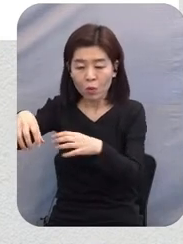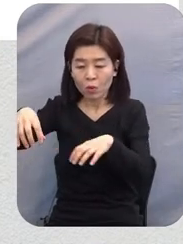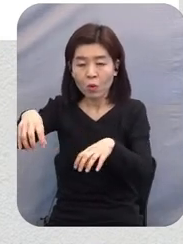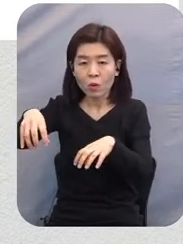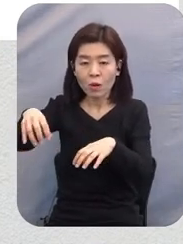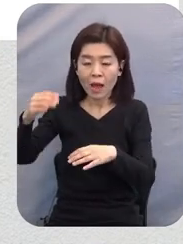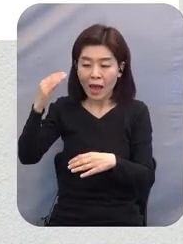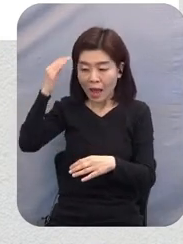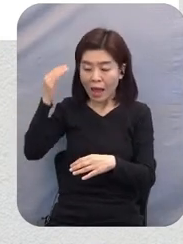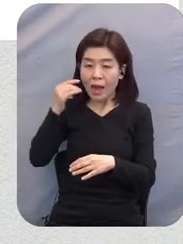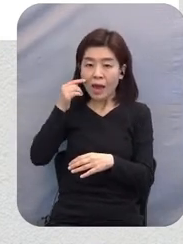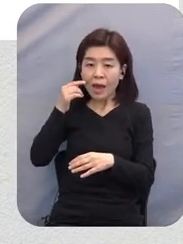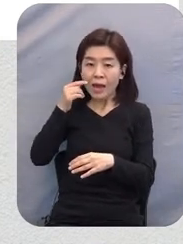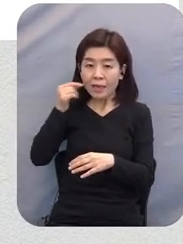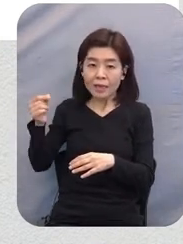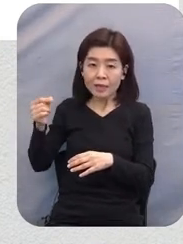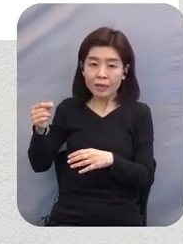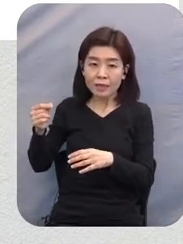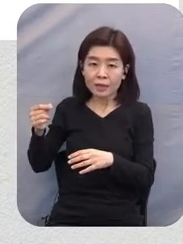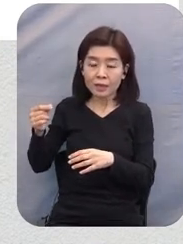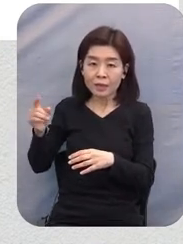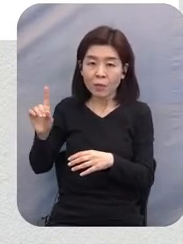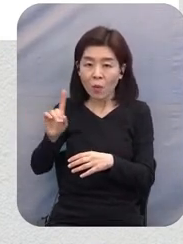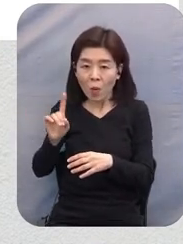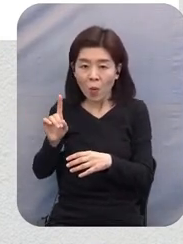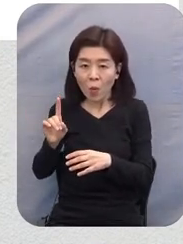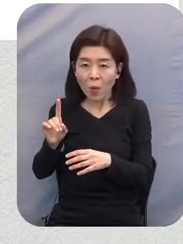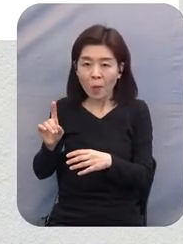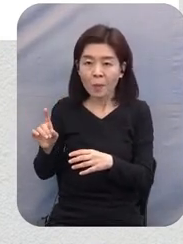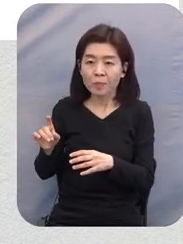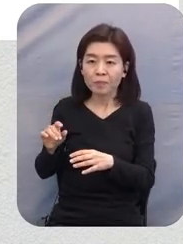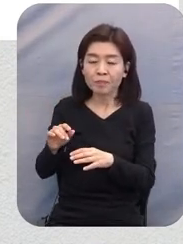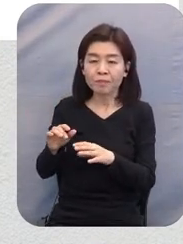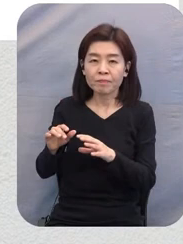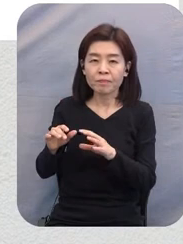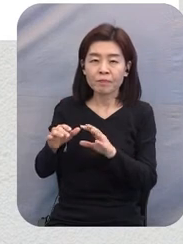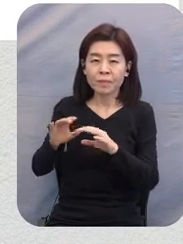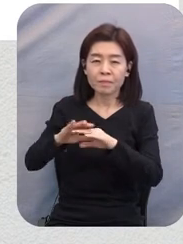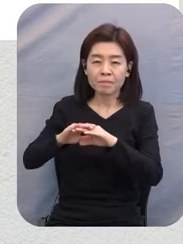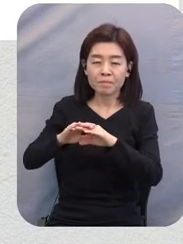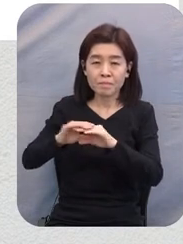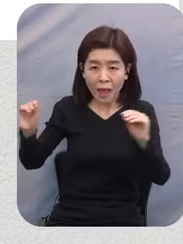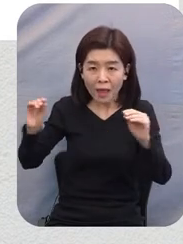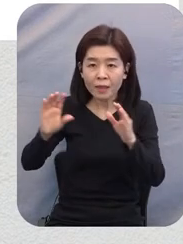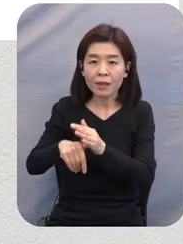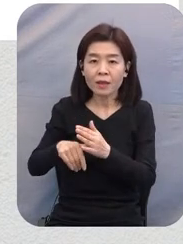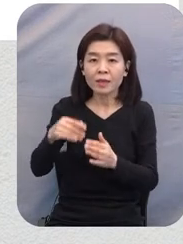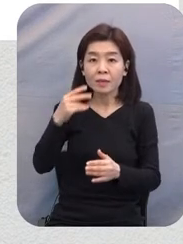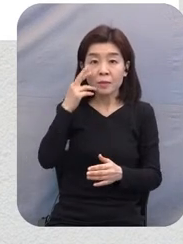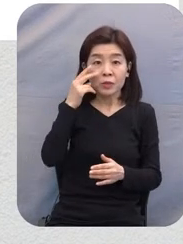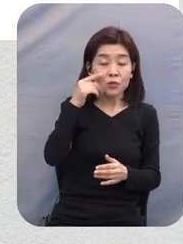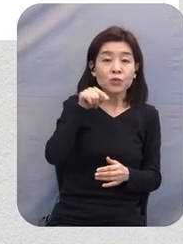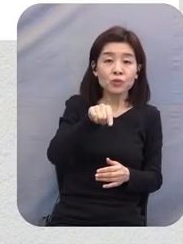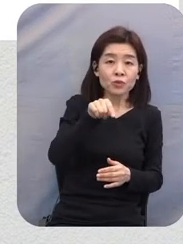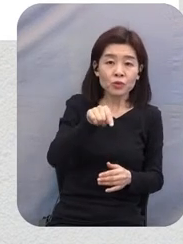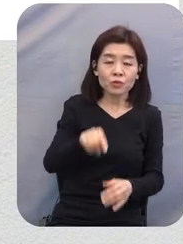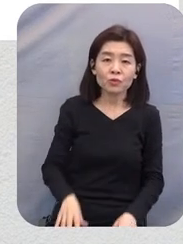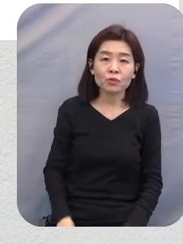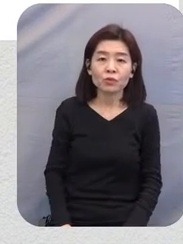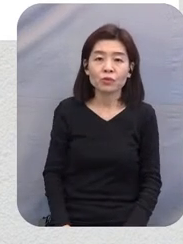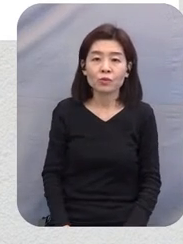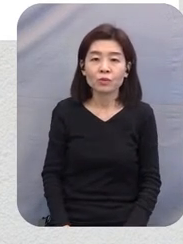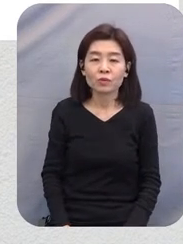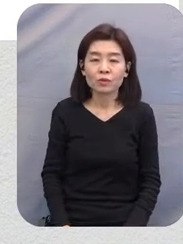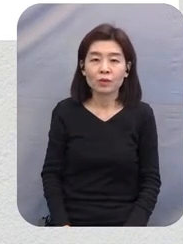한일 관계만 묶어내면은 그러면은 미국은 그 다음에 보실까요? 기지국가의 고리를